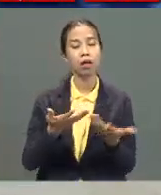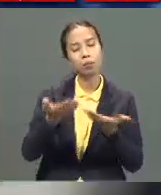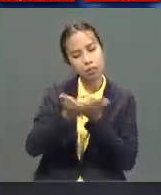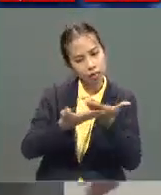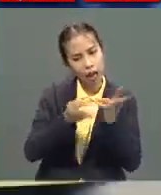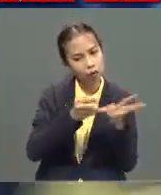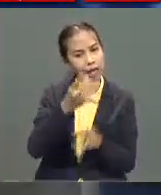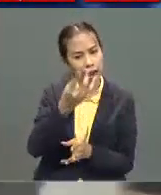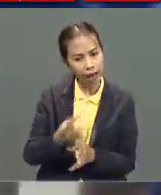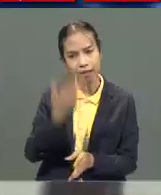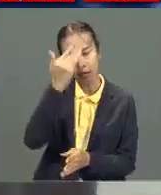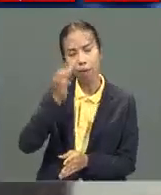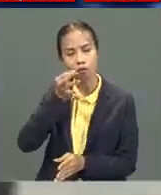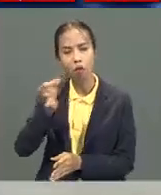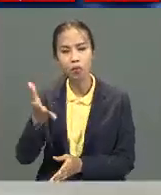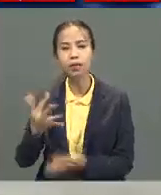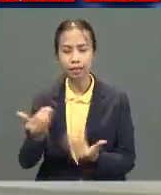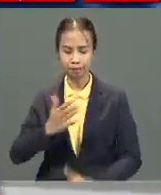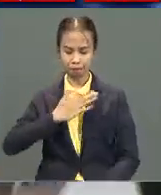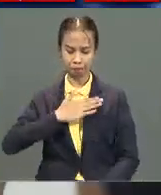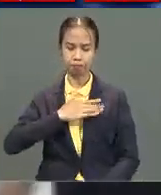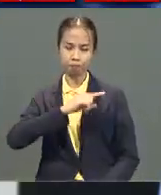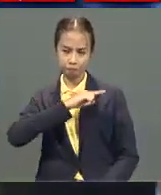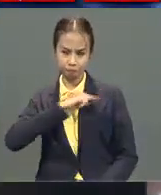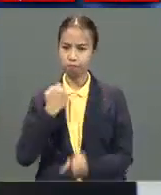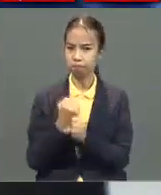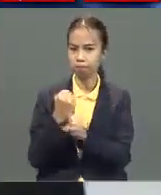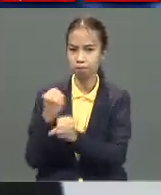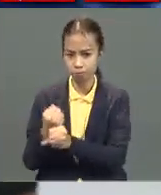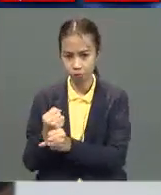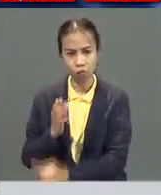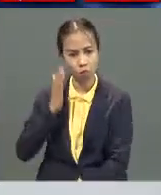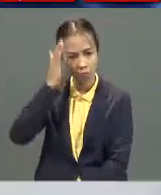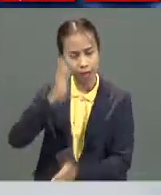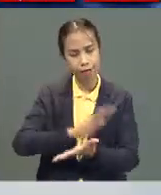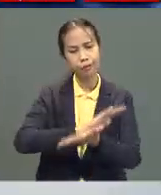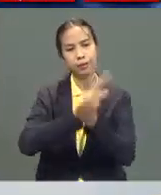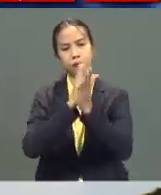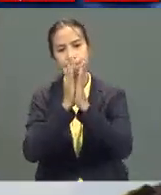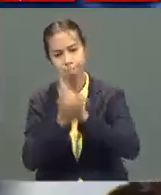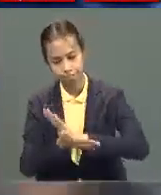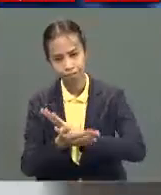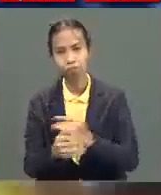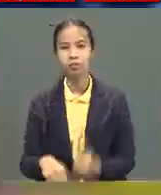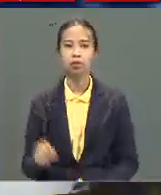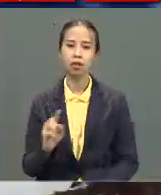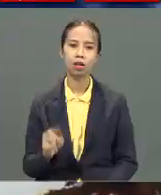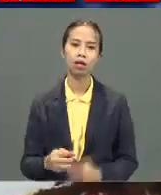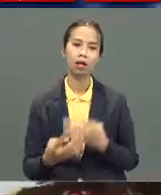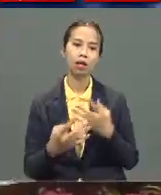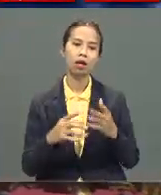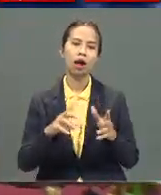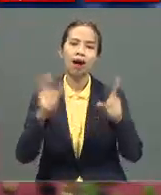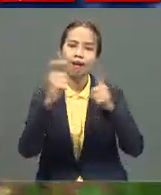ซึ่งยืนยันนะคะว่าจะทำหน้าที่อย่างดีที่สุดเพื่อนำไปสู่การปฏิรูปกระบวนการยุติธรรมลบคำว่าคุกมี